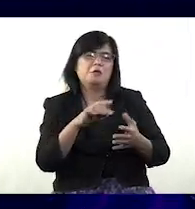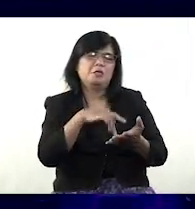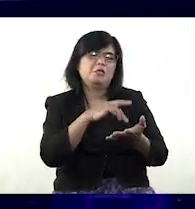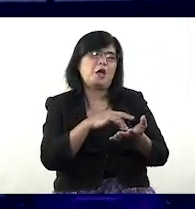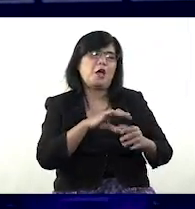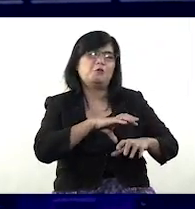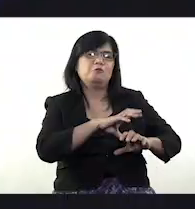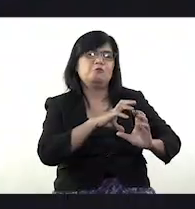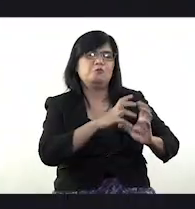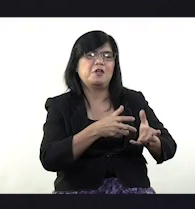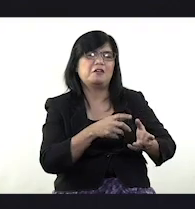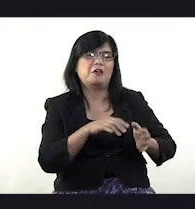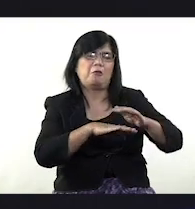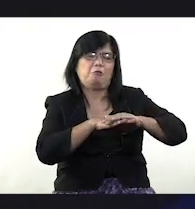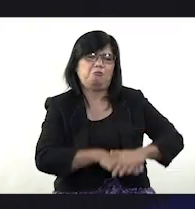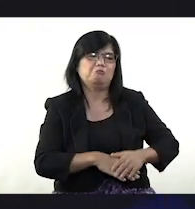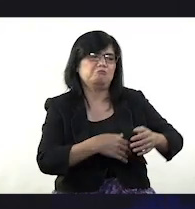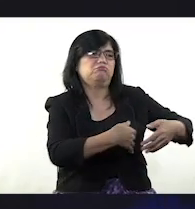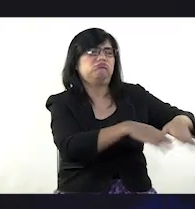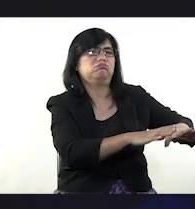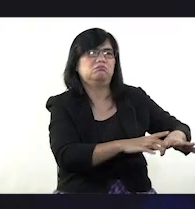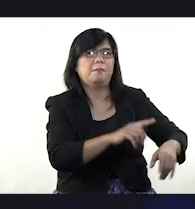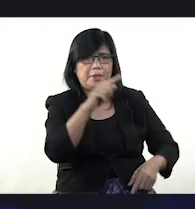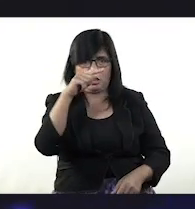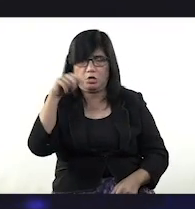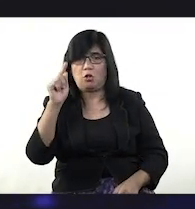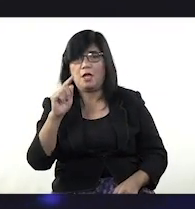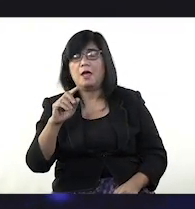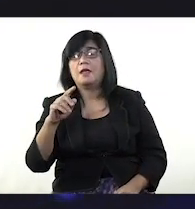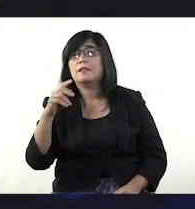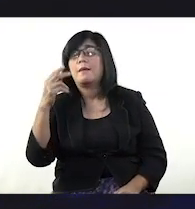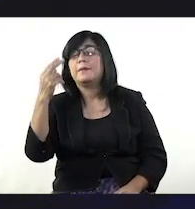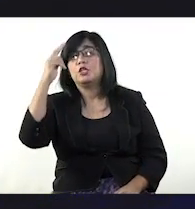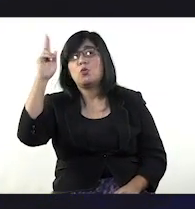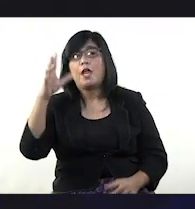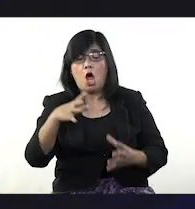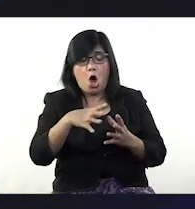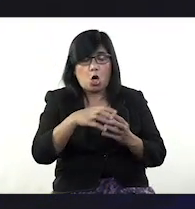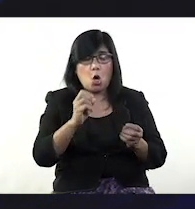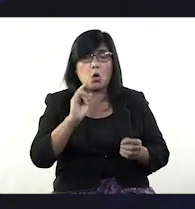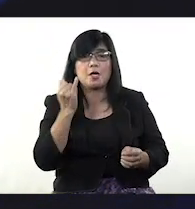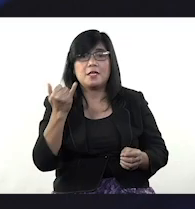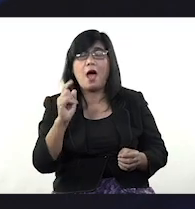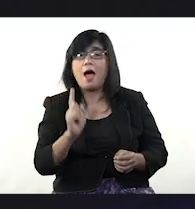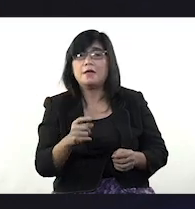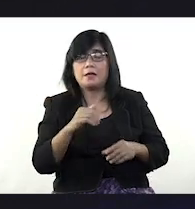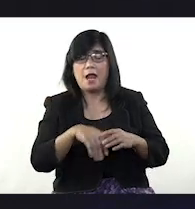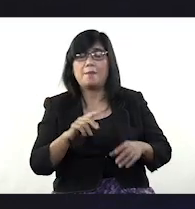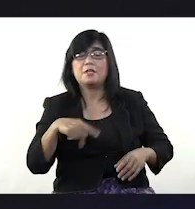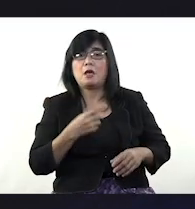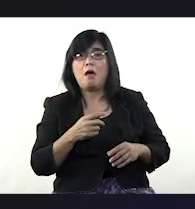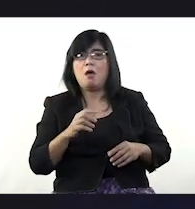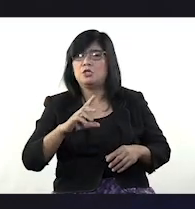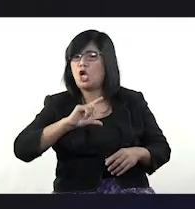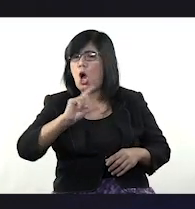disingkirkan kita ditekan Betul tapi Tuhan janji roh yang ada pada kita lebih besar Royal alam dunia